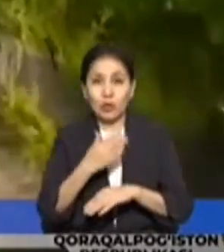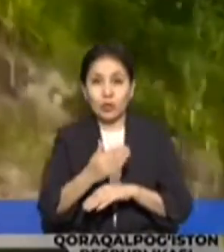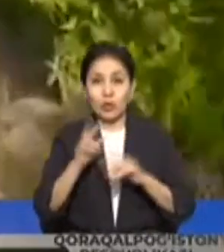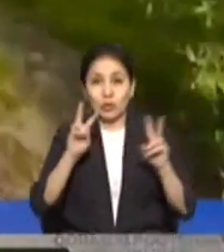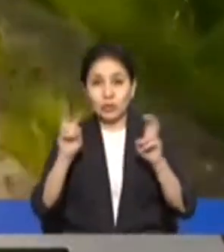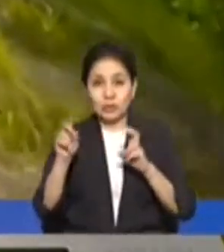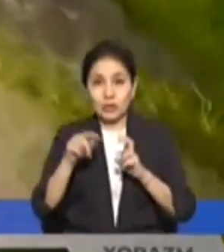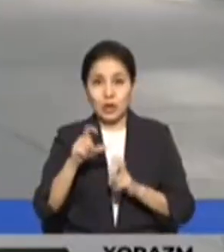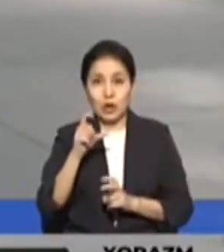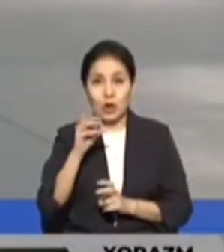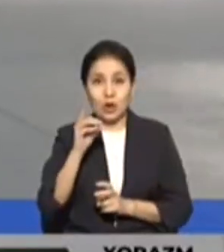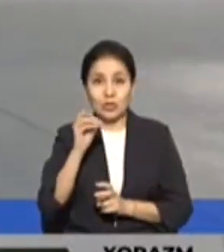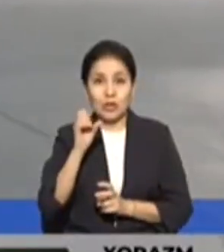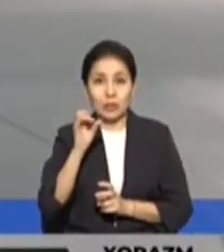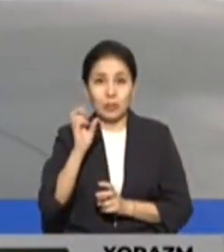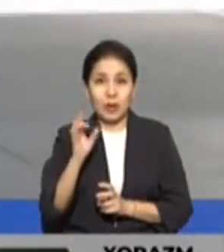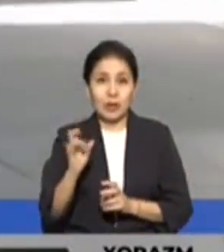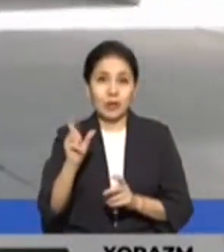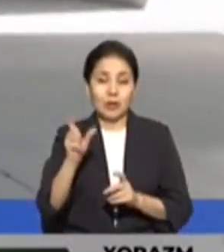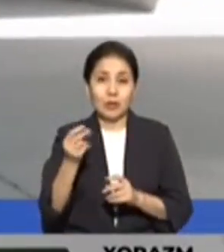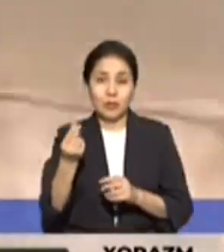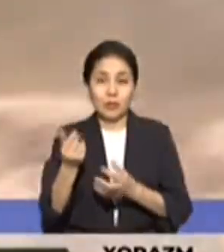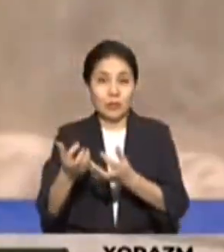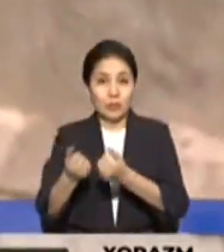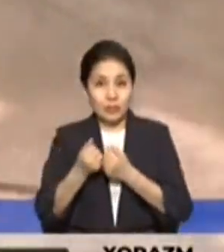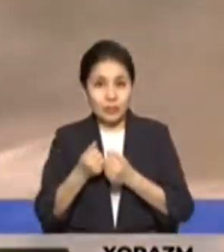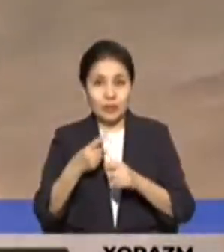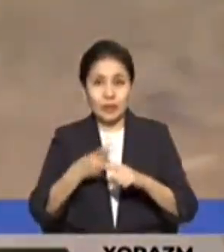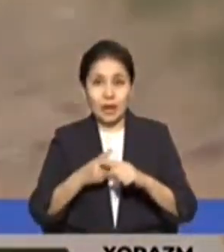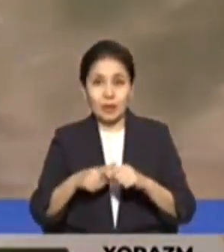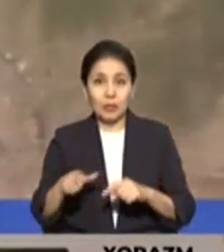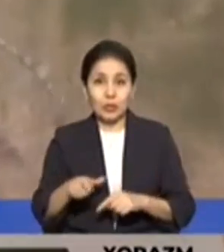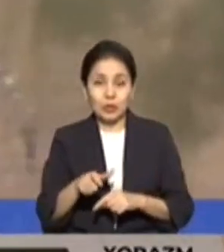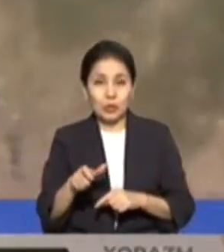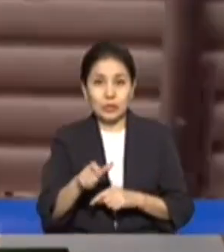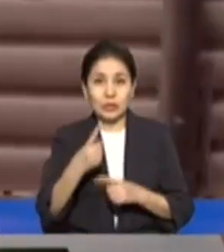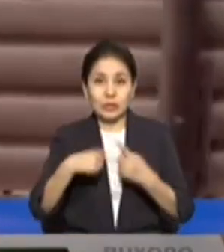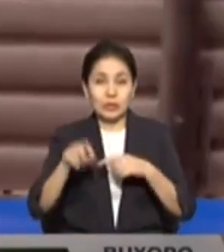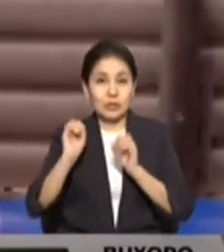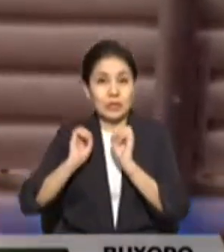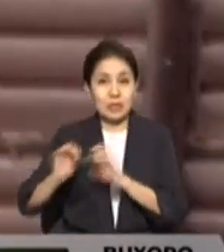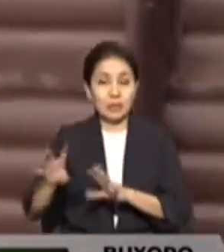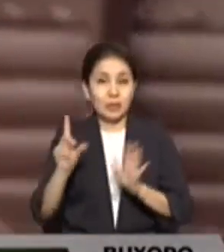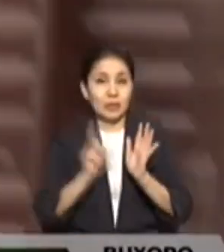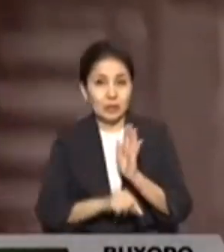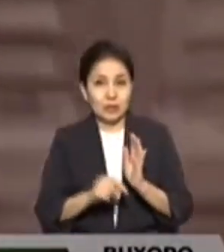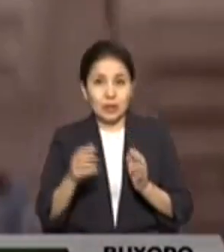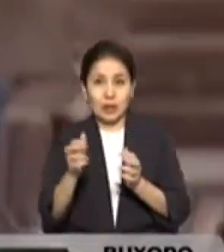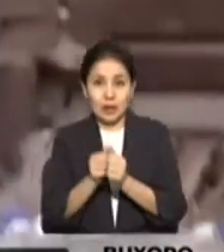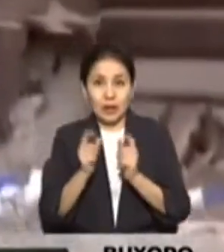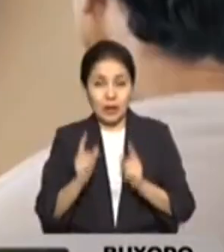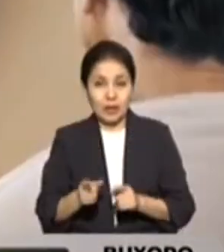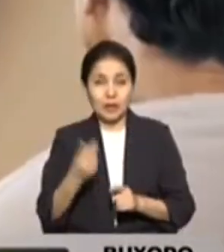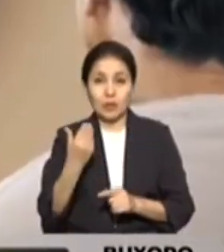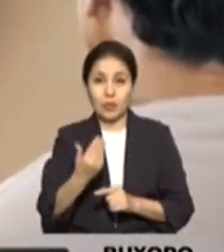qo'shtirnoq ichidagi hojat barorlar jabrlanuvchilarning pullarini olib, yarim yo'lda ularni taqdir izmiga tashlab ketayotganliklari ayni haqiqat. Va